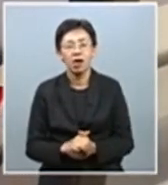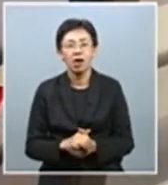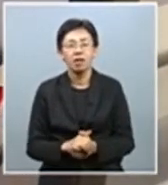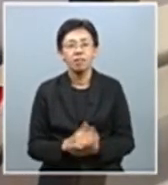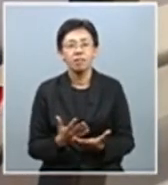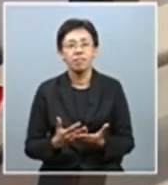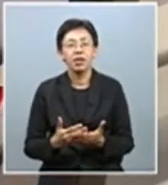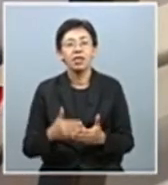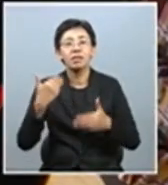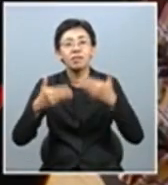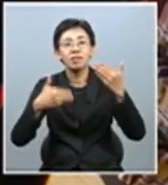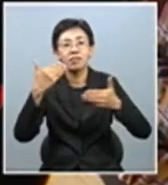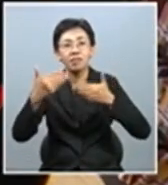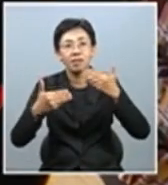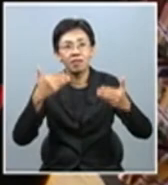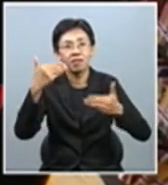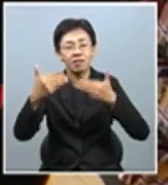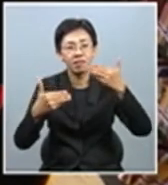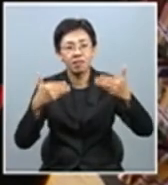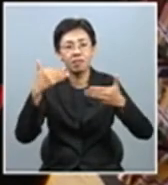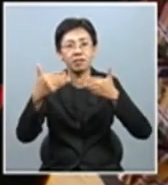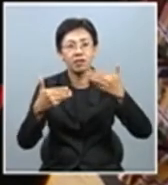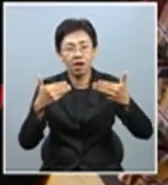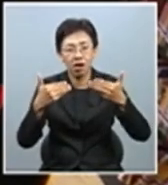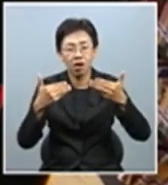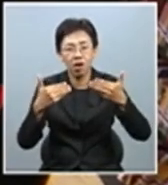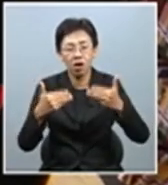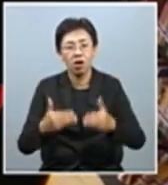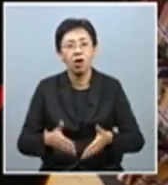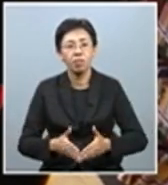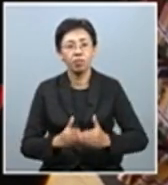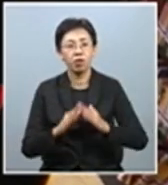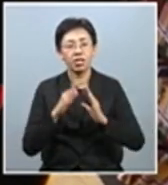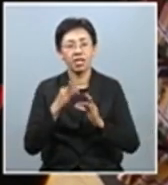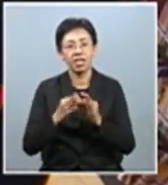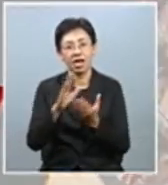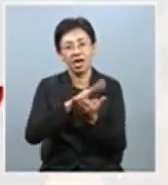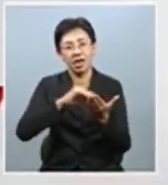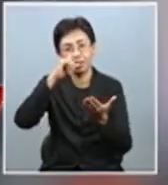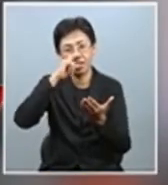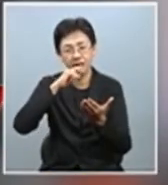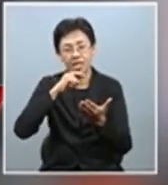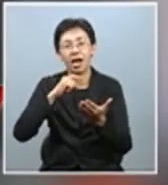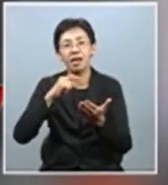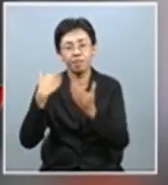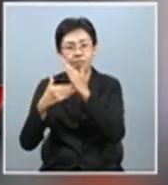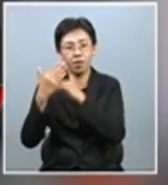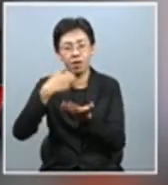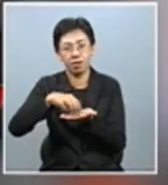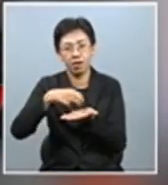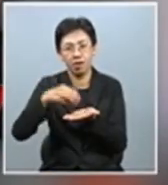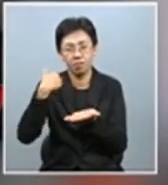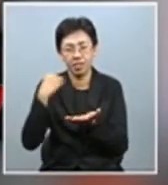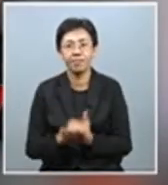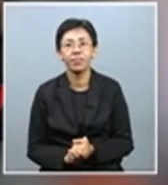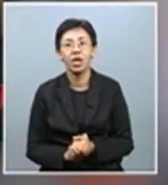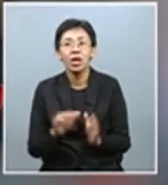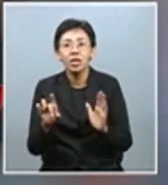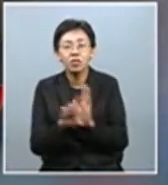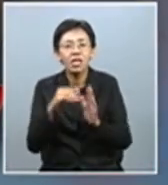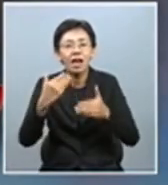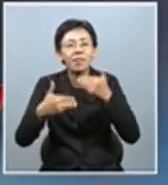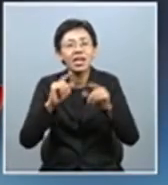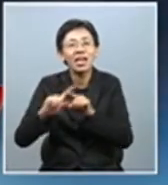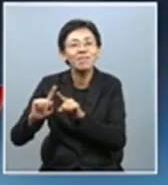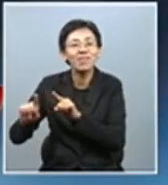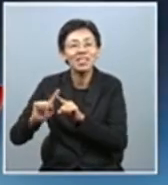ศการพงเจ้าวิวัฒนชัยซึ่งถือว่าเป็นผู้ก่อตั้งธนาคารแห่งประเทศไทยด้วยครับ ส่วนสุดท้ายคือนิทรรศการและกิจกรรมอื่น